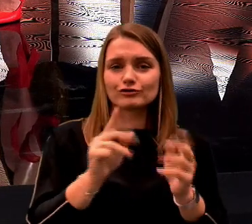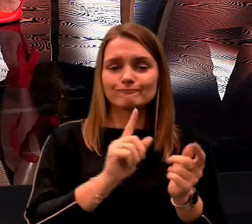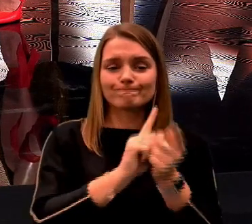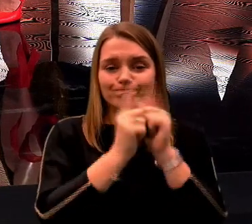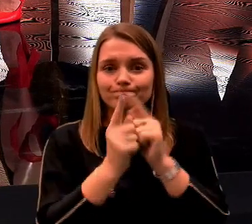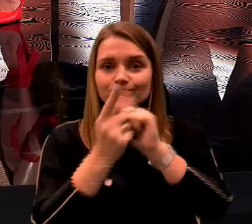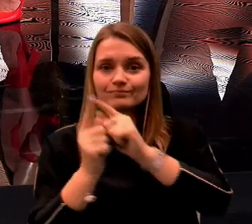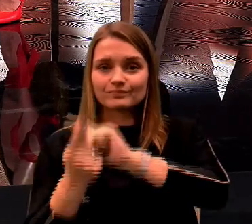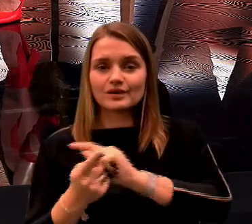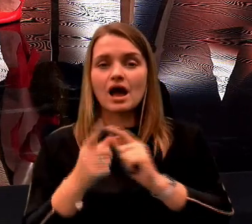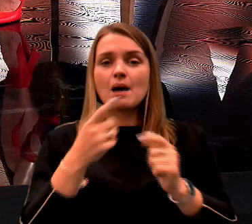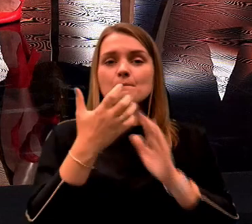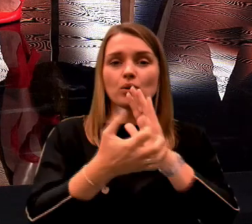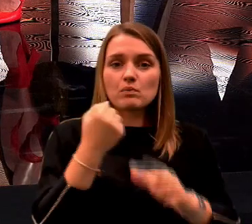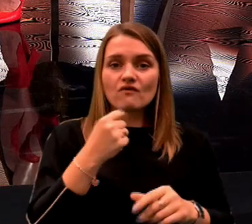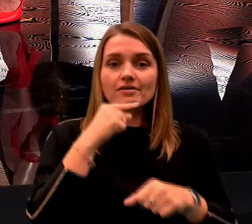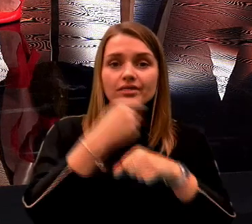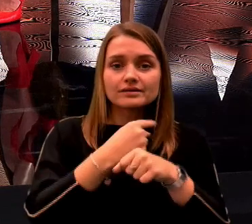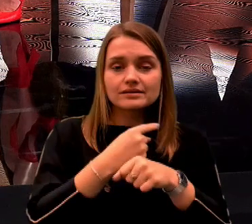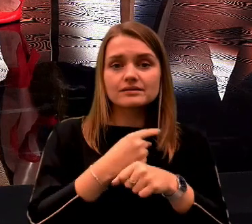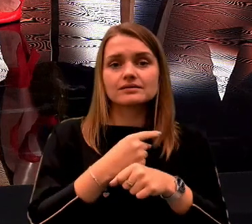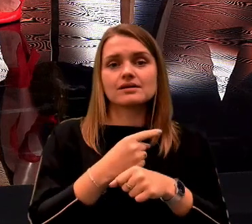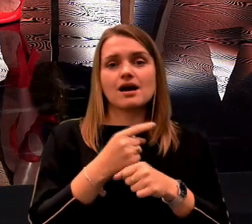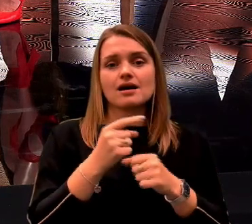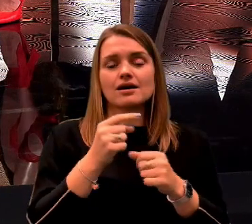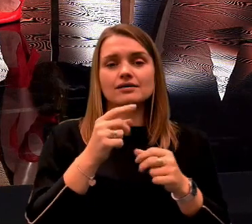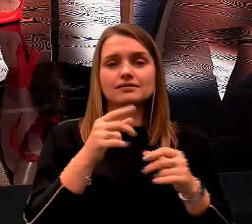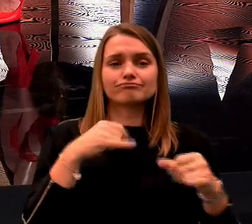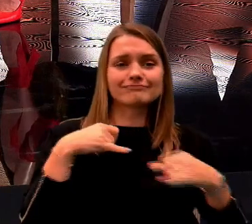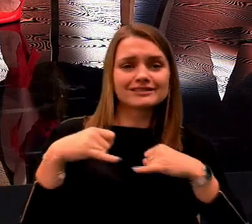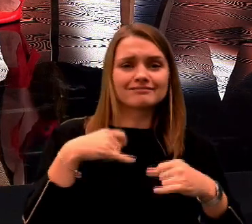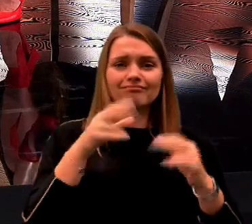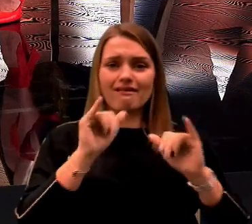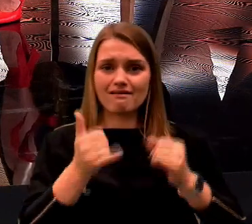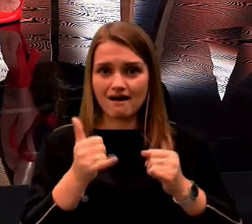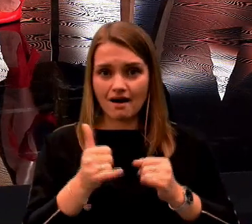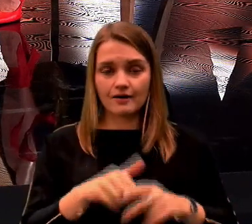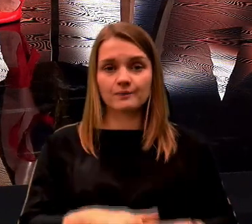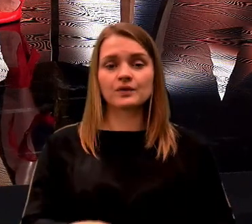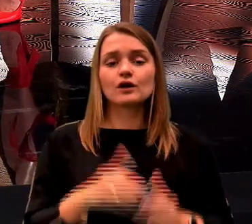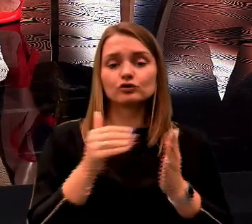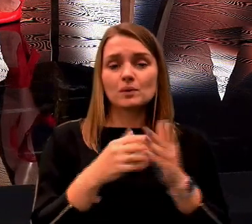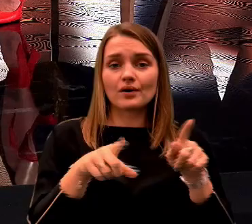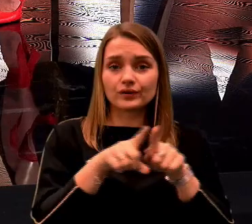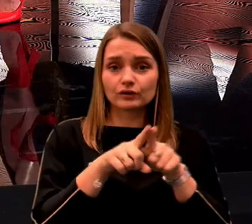firmy, podejmowania decyzji i działalności, strategii i tak dalej. Ale trzeba również było